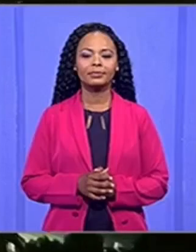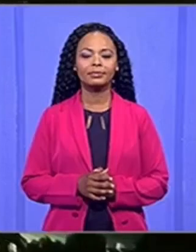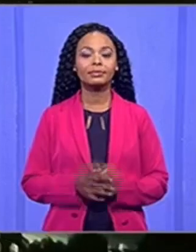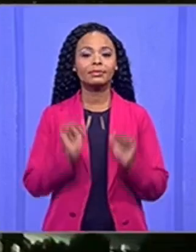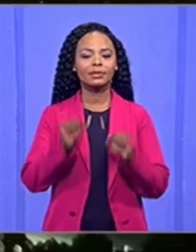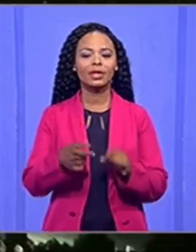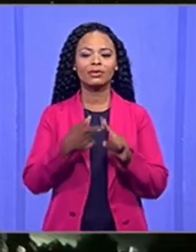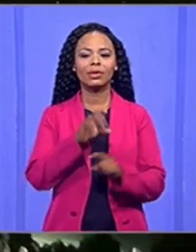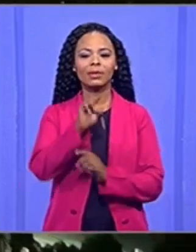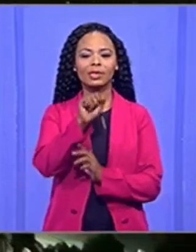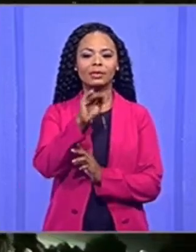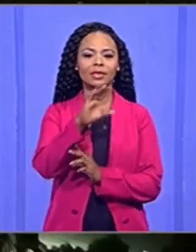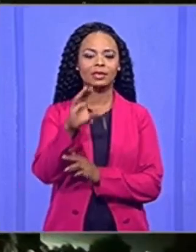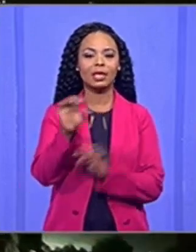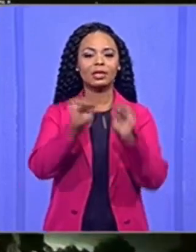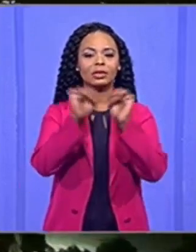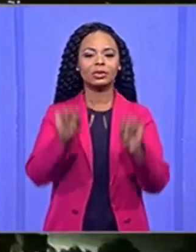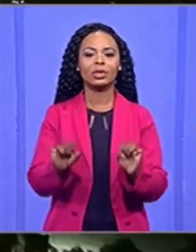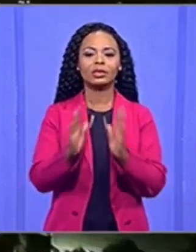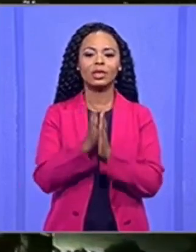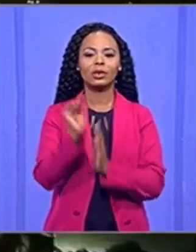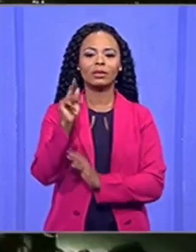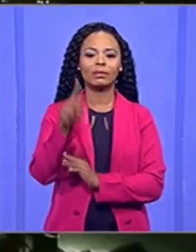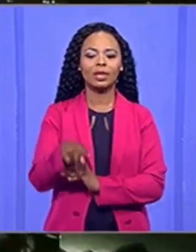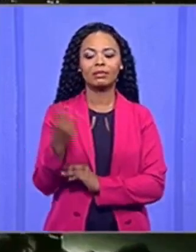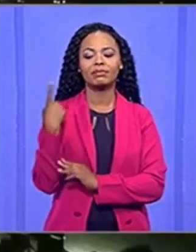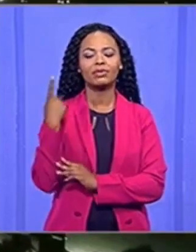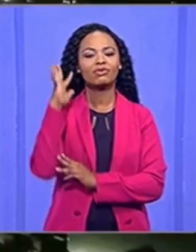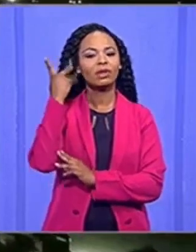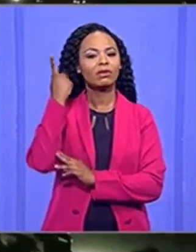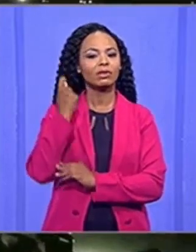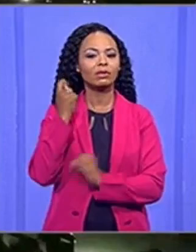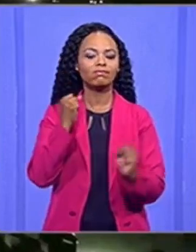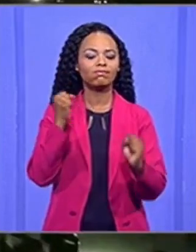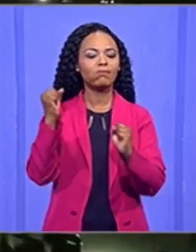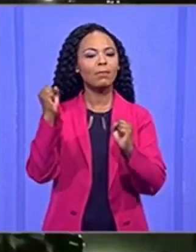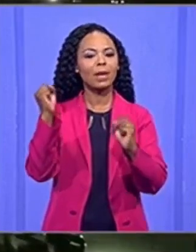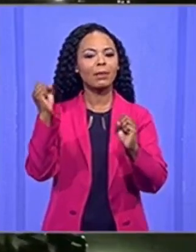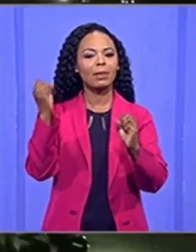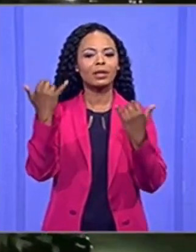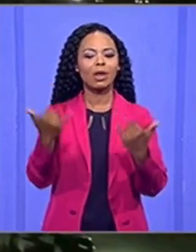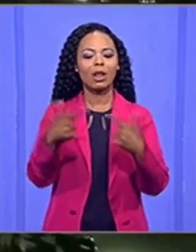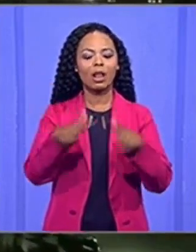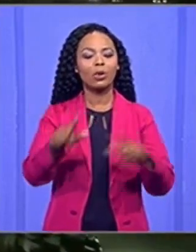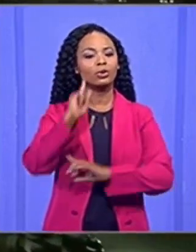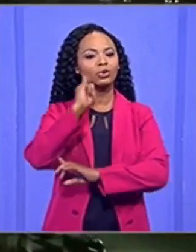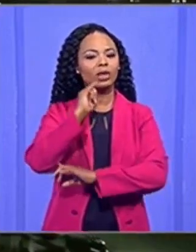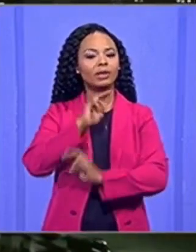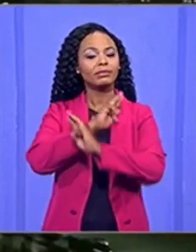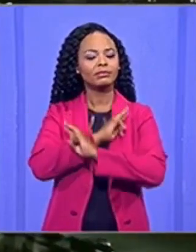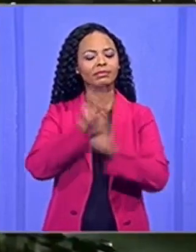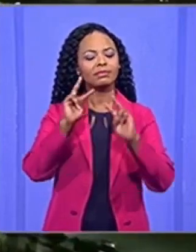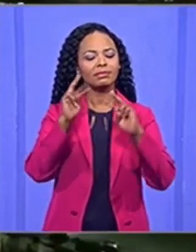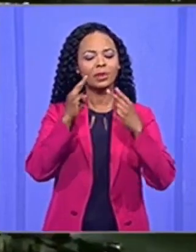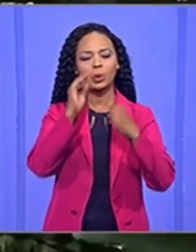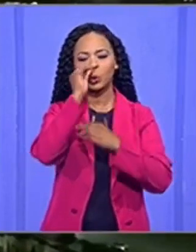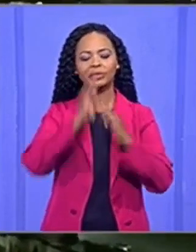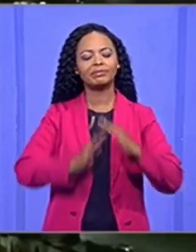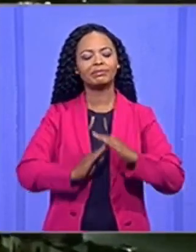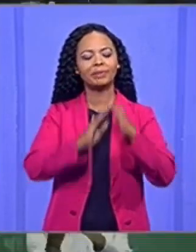Ka thamnalo go tswa SABC Studio 10 Auckland Park na le Triforce Ntsolengwe re go tlisa kgaso ya dikgang tsa Setswana a re kete mmogo ka